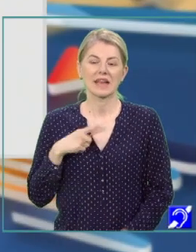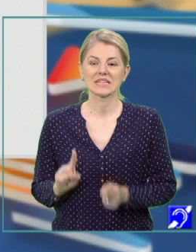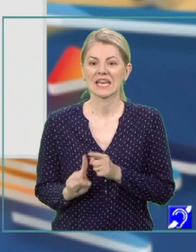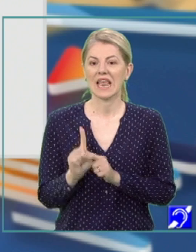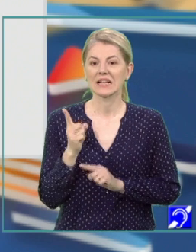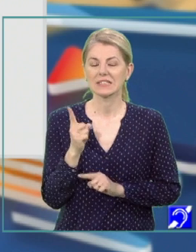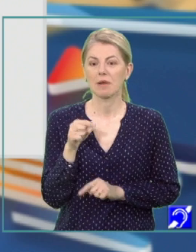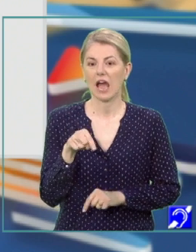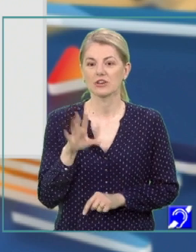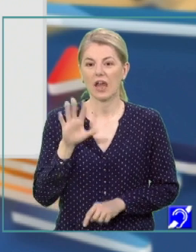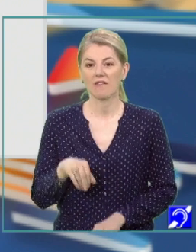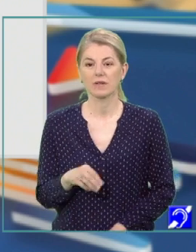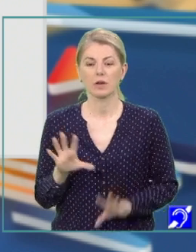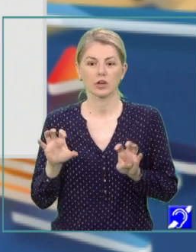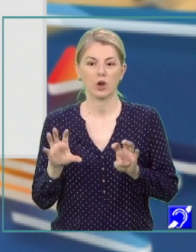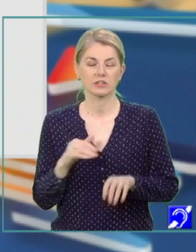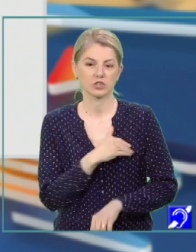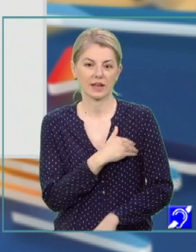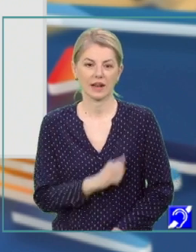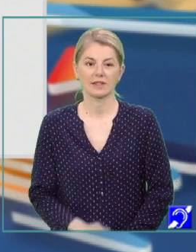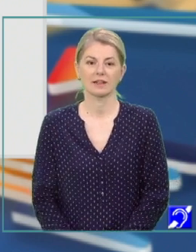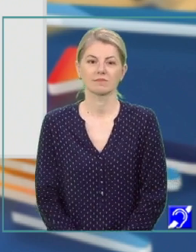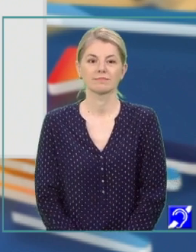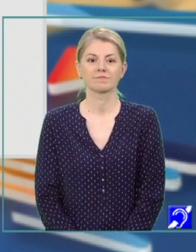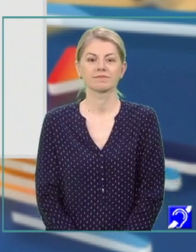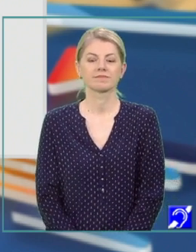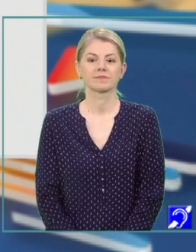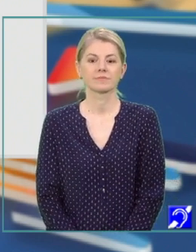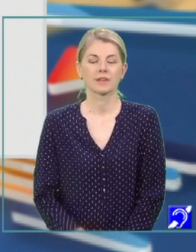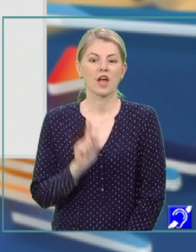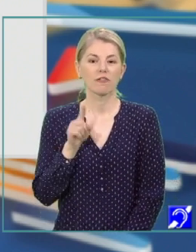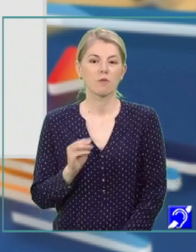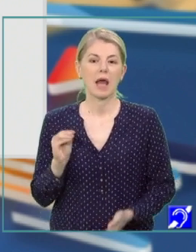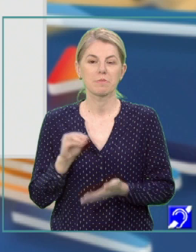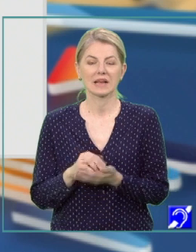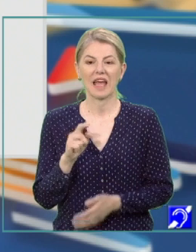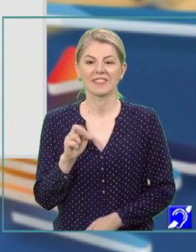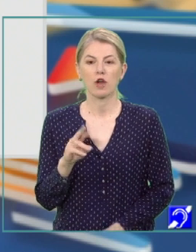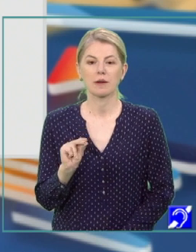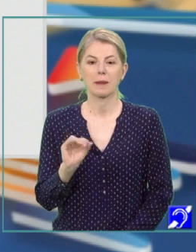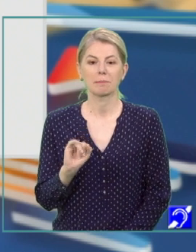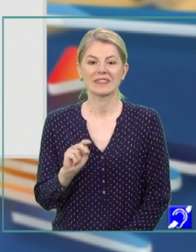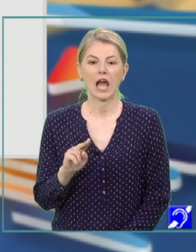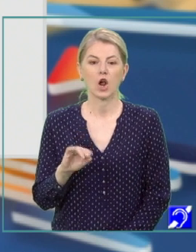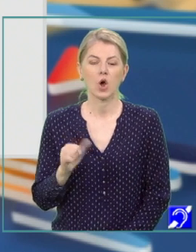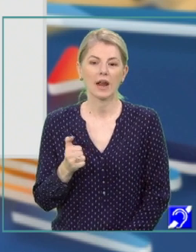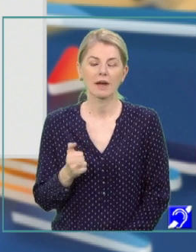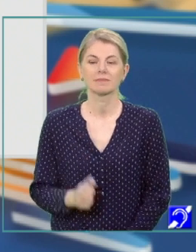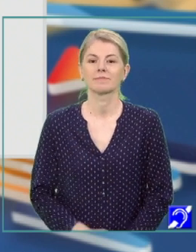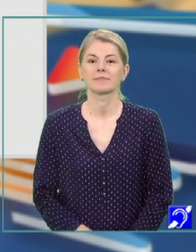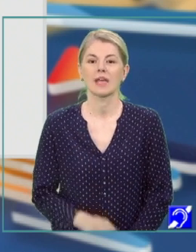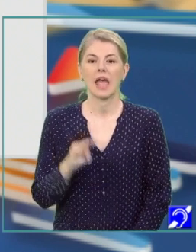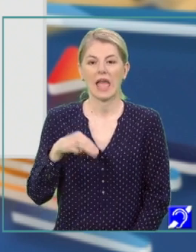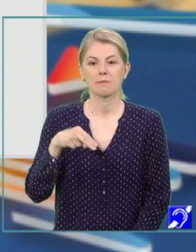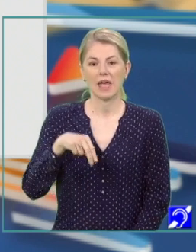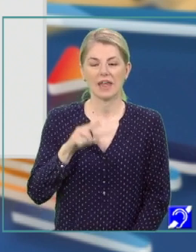înălțime. Deci aici avem 90 de grade. Vom aplica teorema lui Pitagora. Iată,